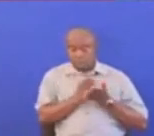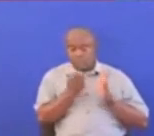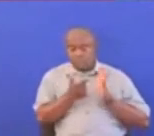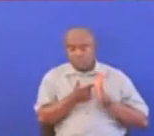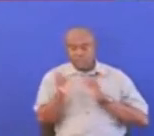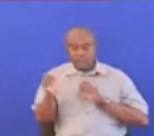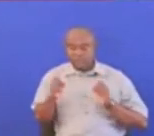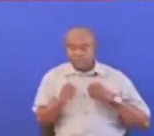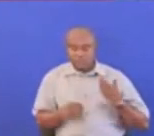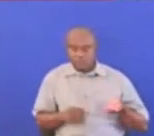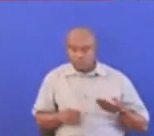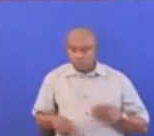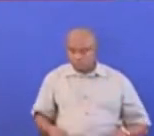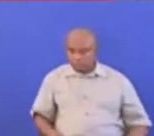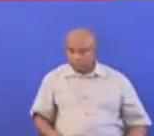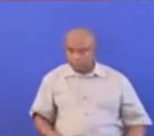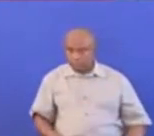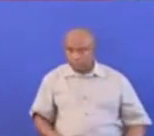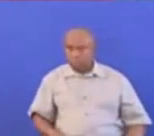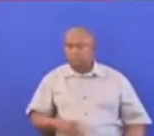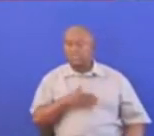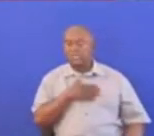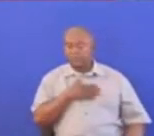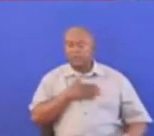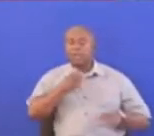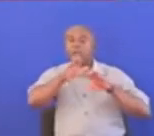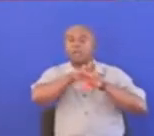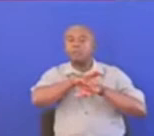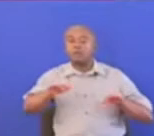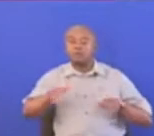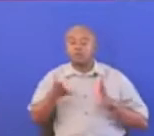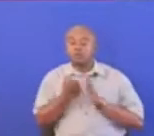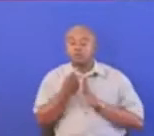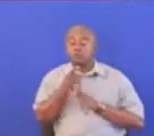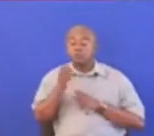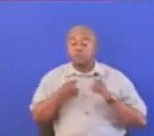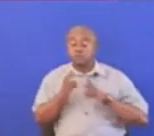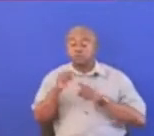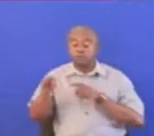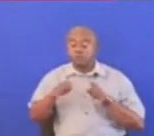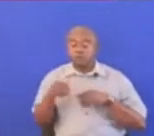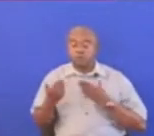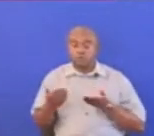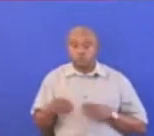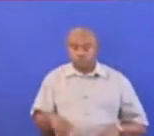kwa vitendo kwamba anapenda amani kwa sababu anakwenda kutatua migogoro.